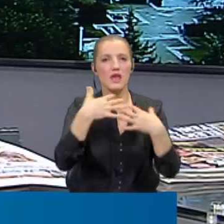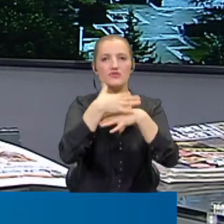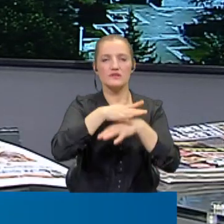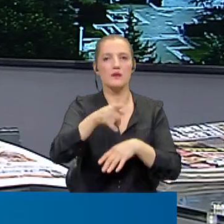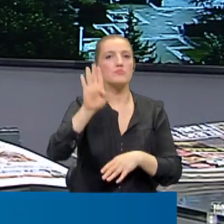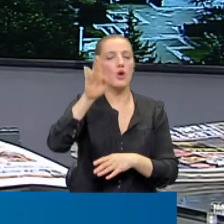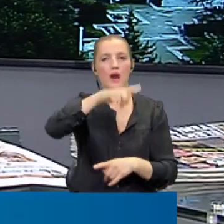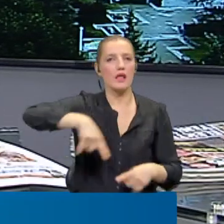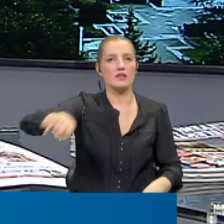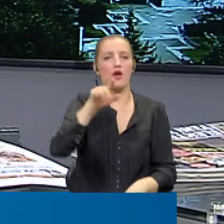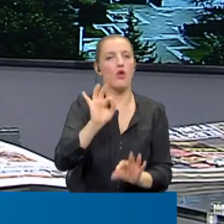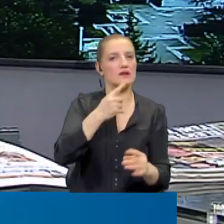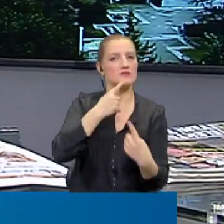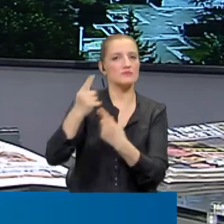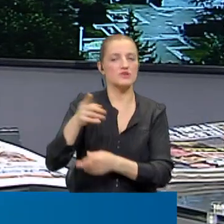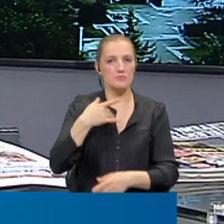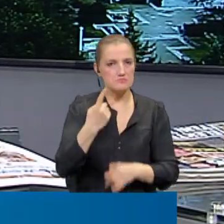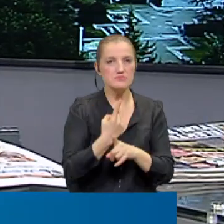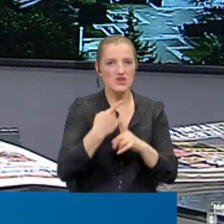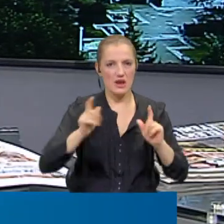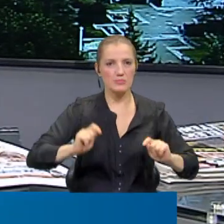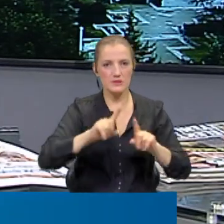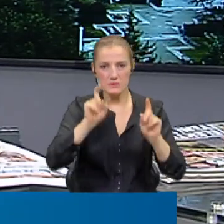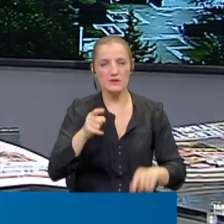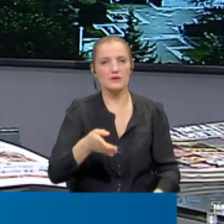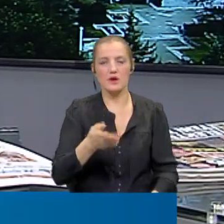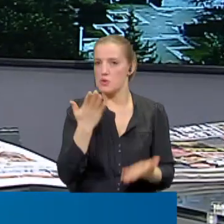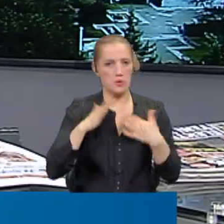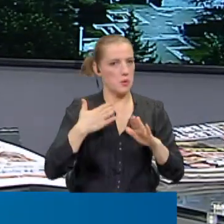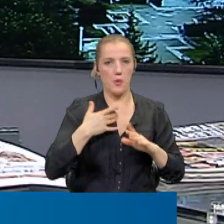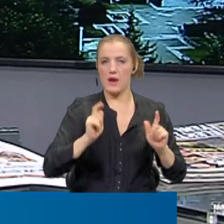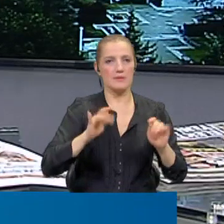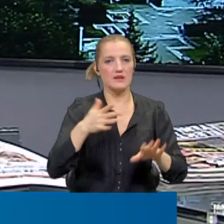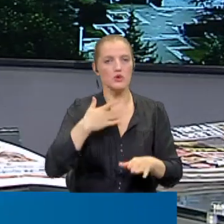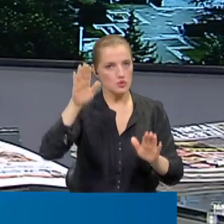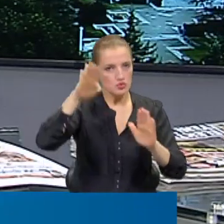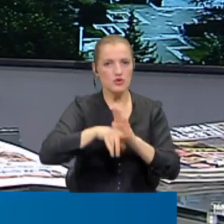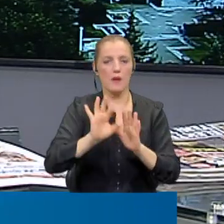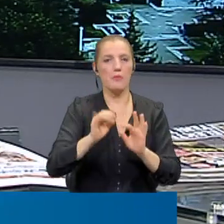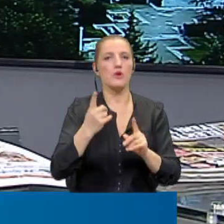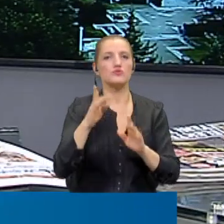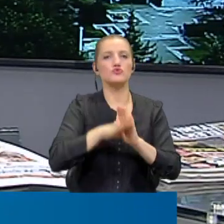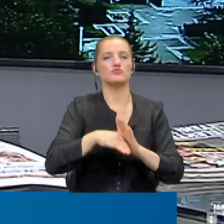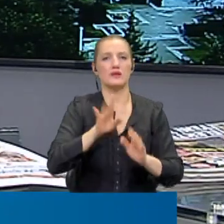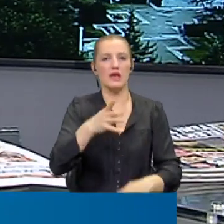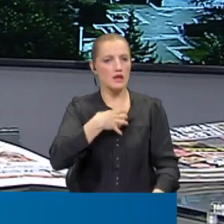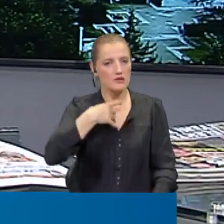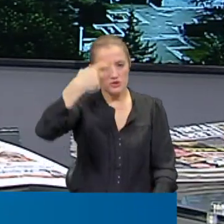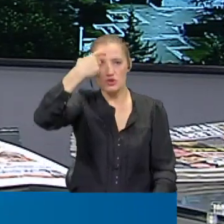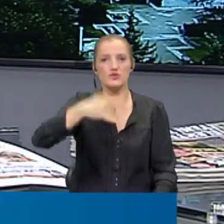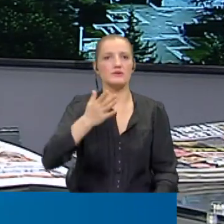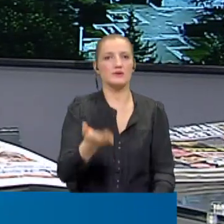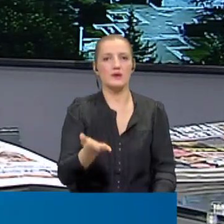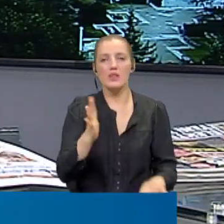bürokratlara öyle demiş biz bir şey yaptık mı yok yapmadık Ne oldu düşecekti ama bu kadar nasıl düştü Kendisi de şaşırdı